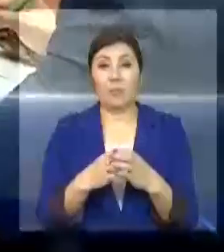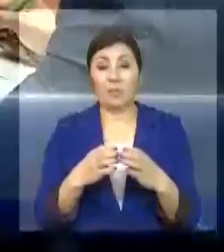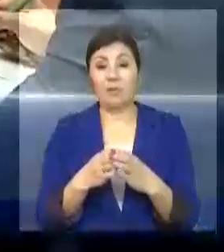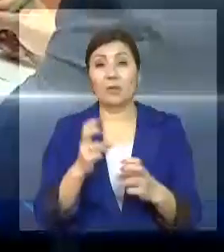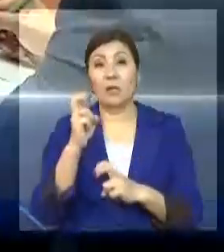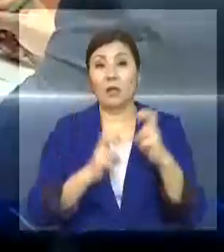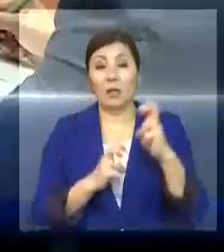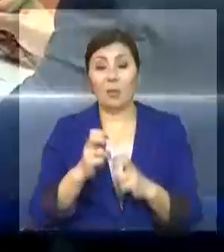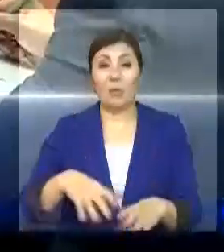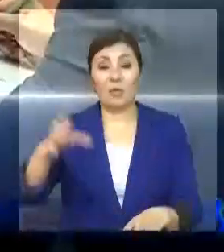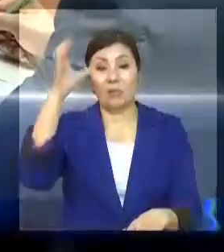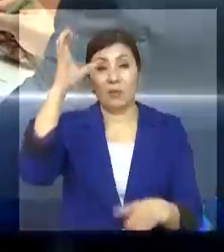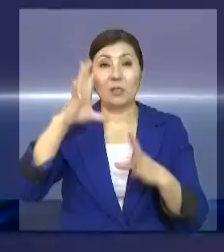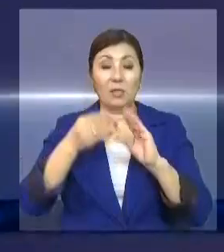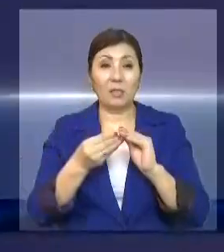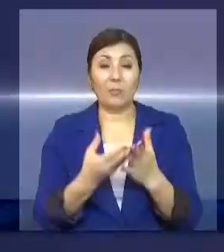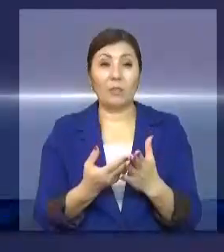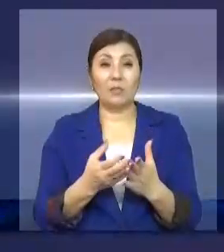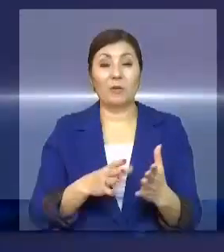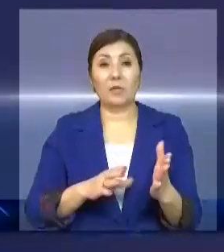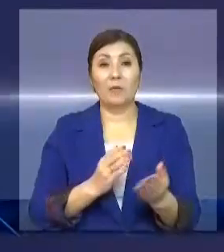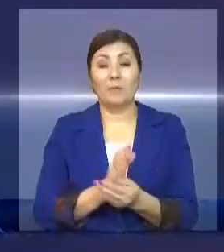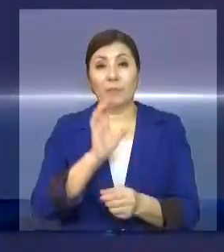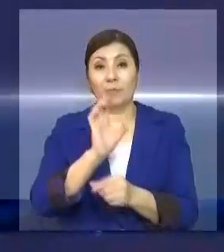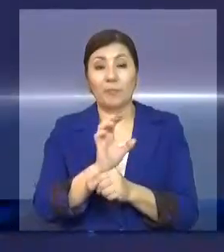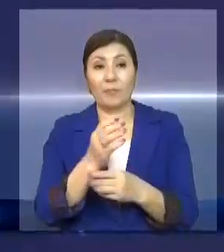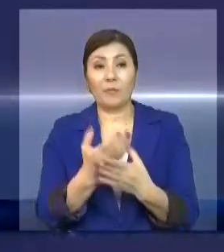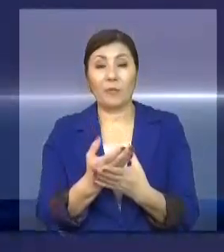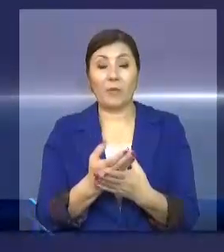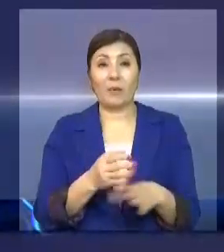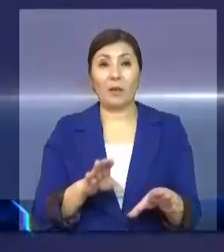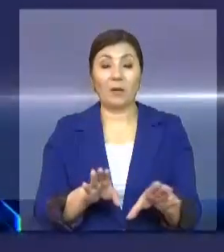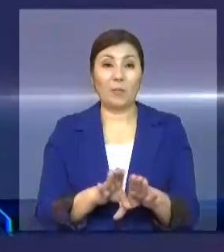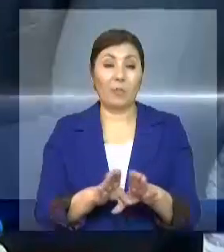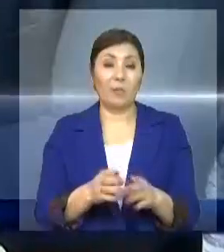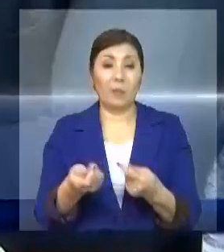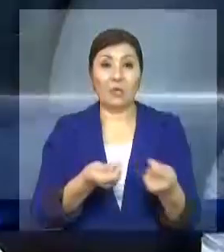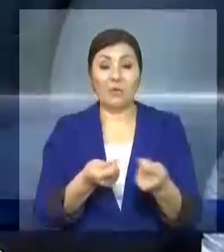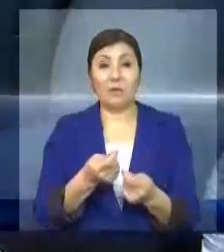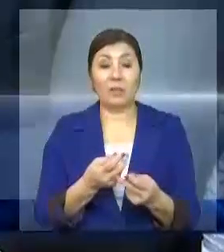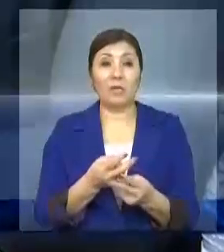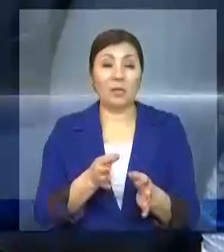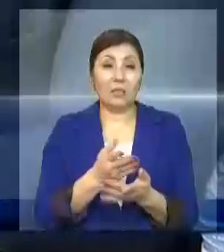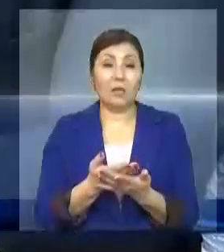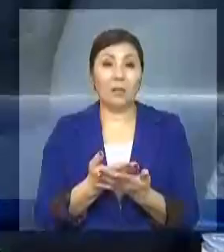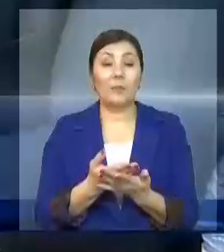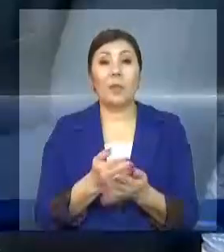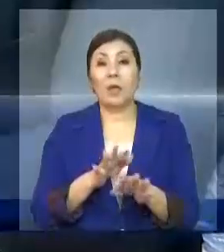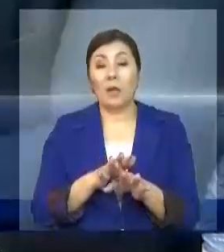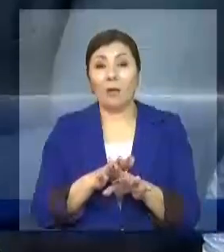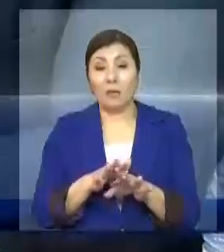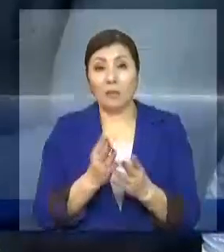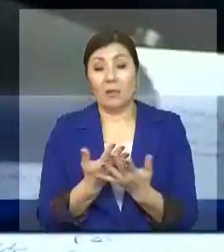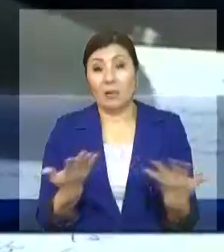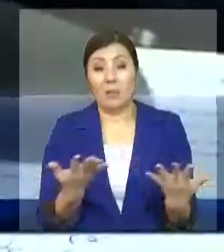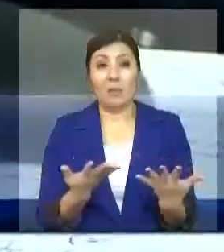и образования. Результаты опроса были направлены в ответственные ведомства, после чего было проведено перераспределение на специальности с повышенной